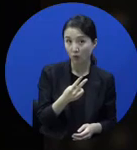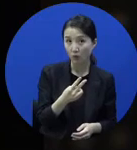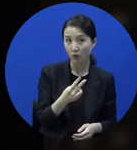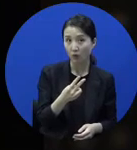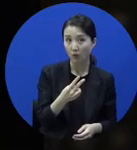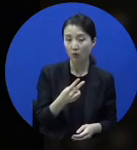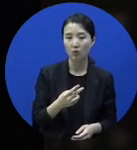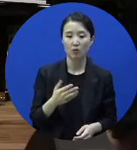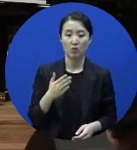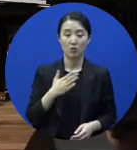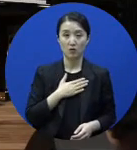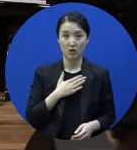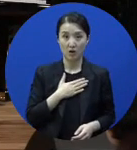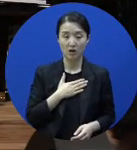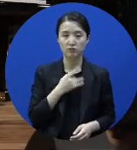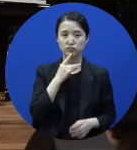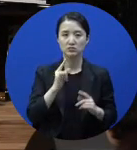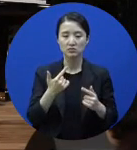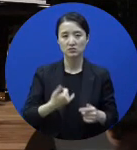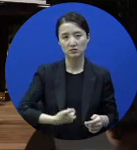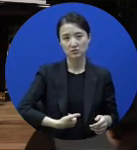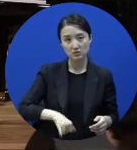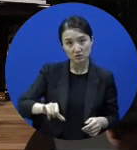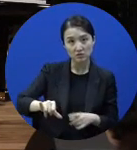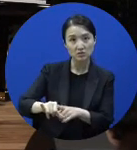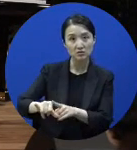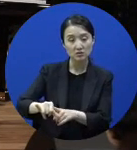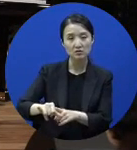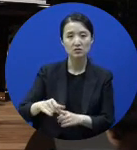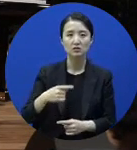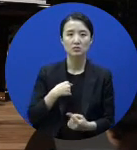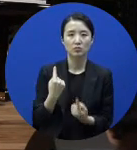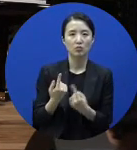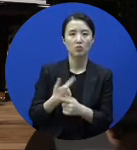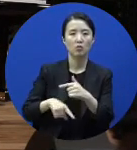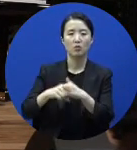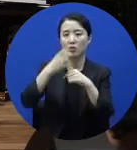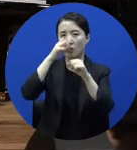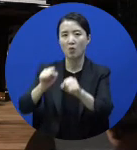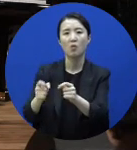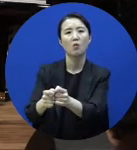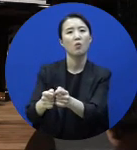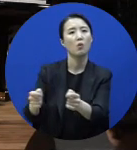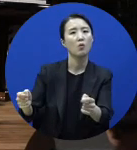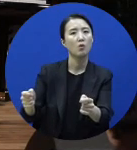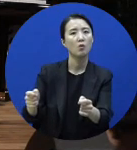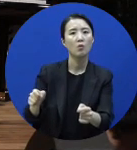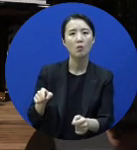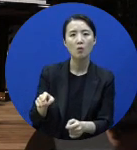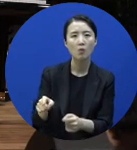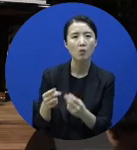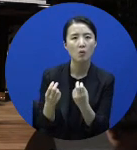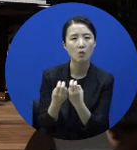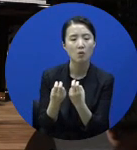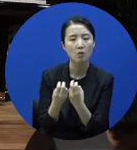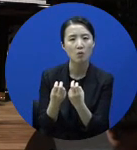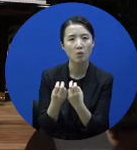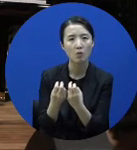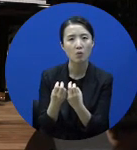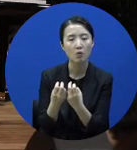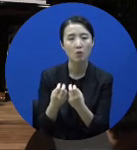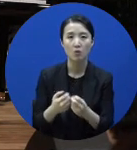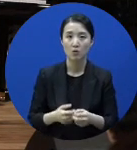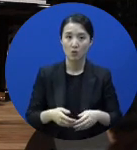되는 상황이 발생을 합니다. 그거에 대한 어떤 준비 자체는 우리가 공부를 스물 몇 살까지 했지만 60까지